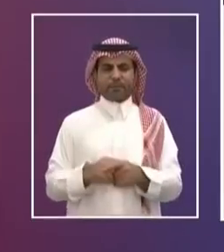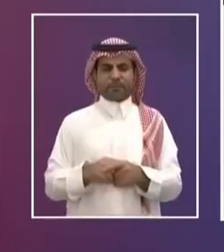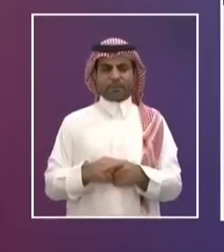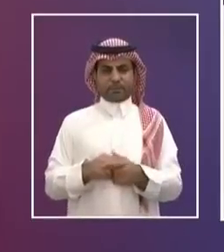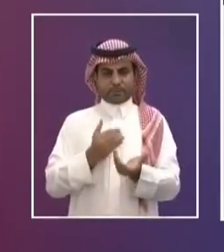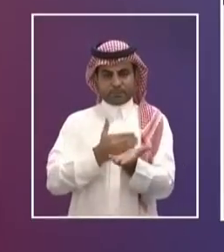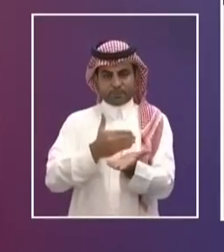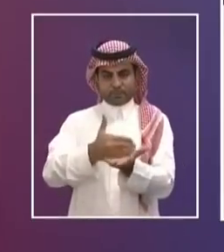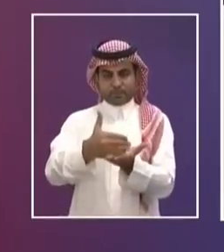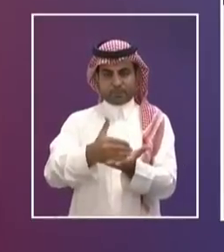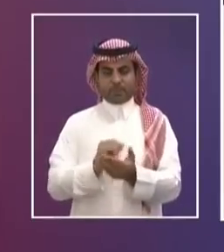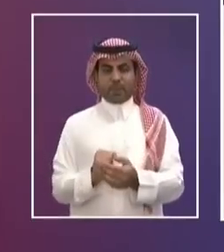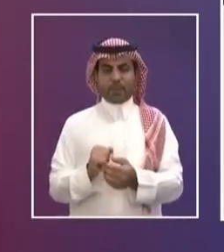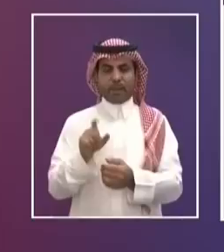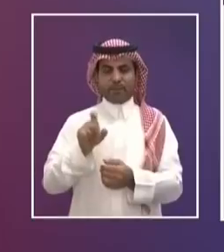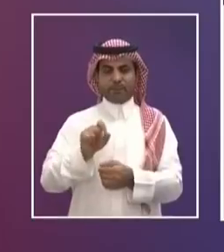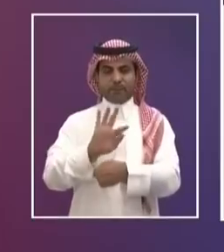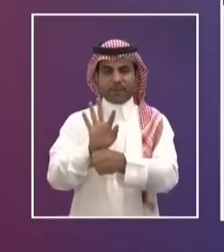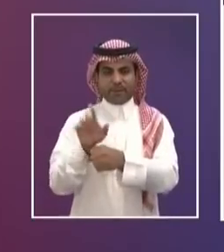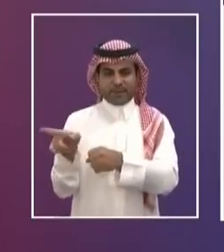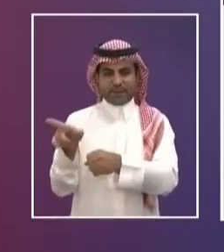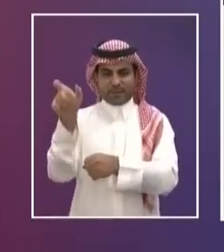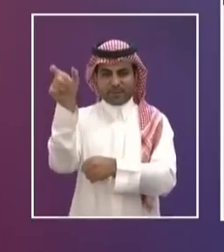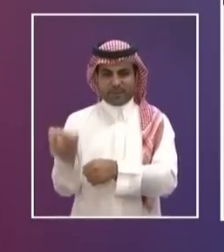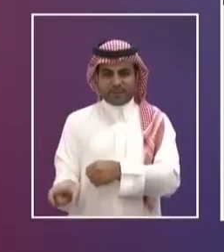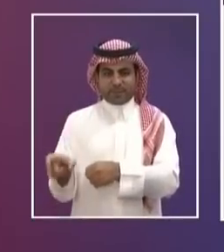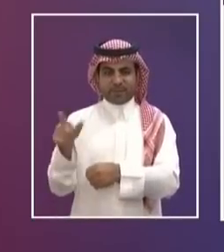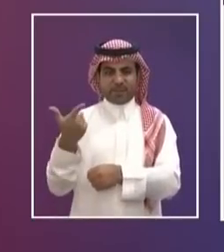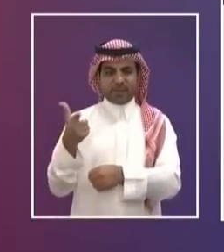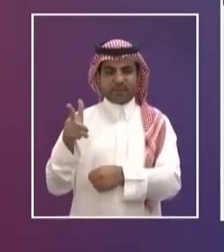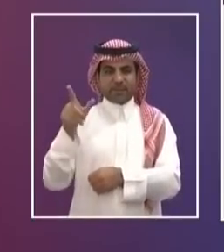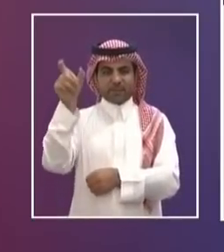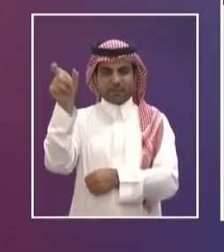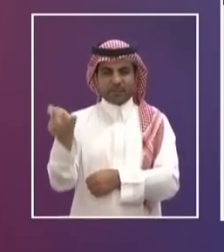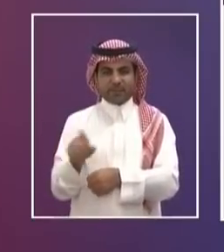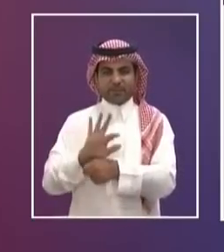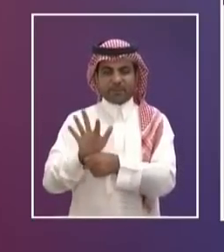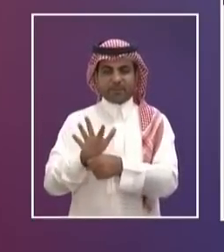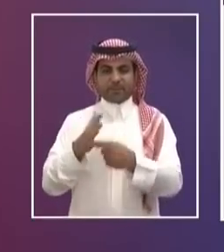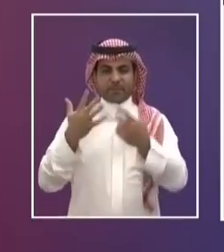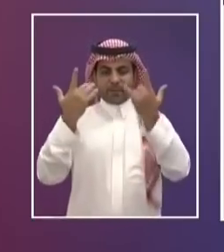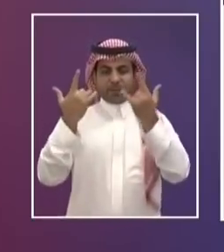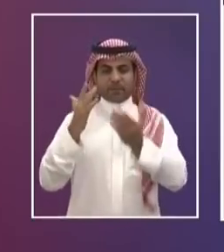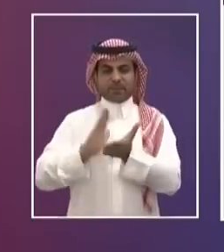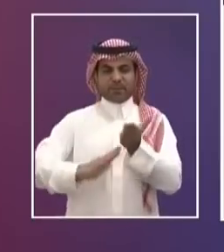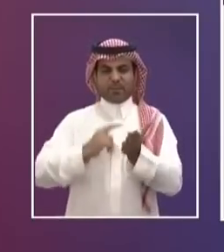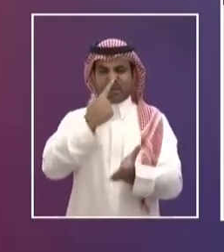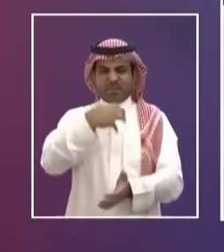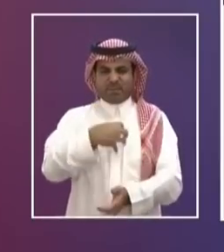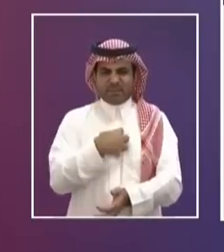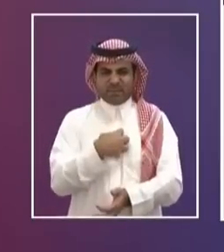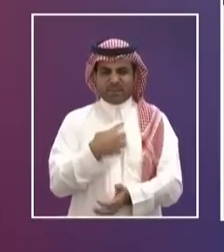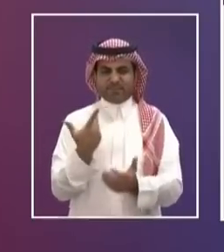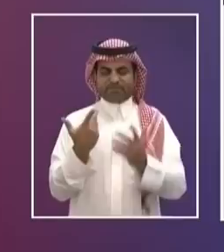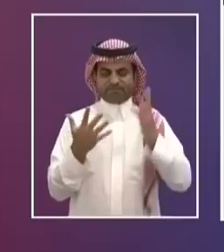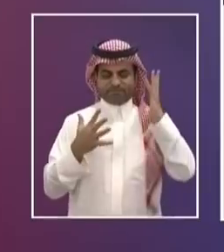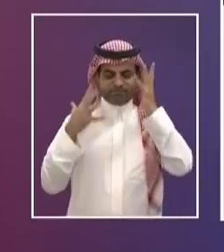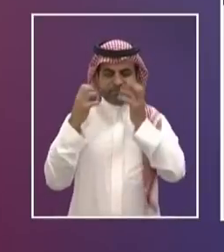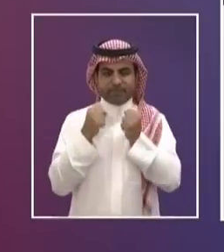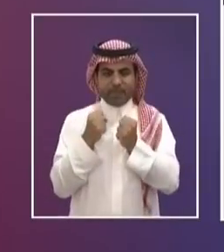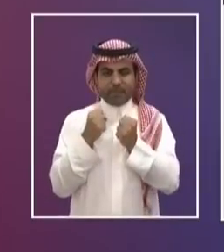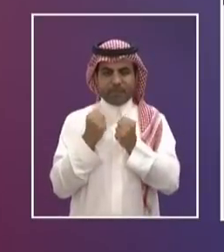أيضا المصابين بفيروس كورونا هل هم على أكثر عرضة للإصابة بالاضطرابات